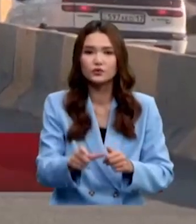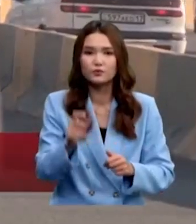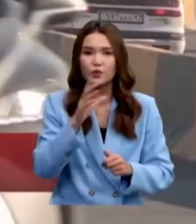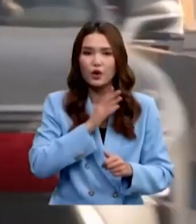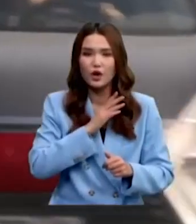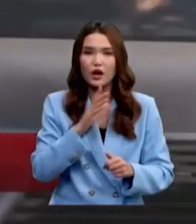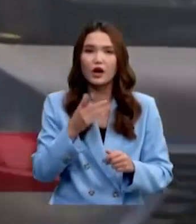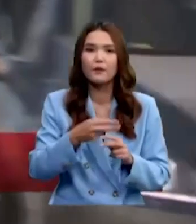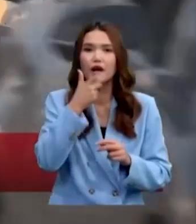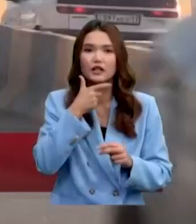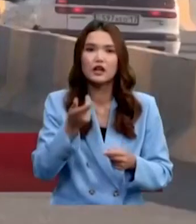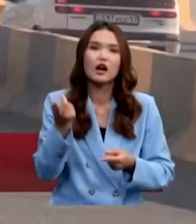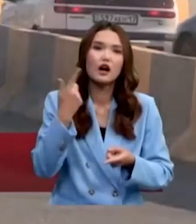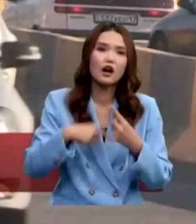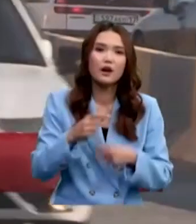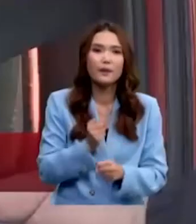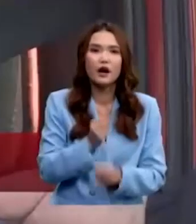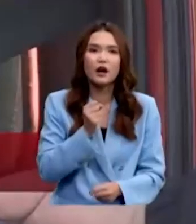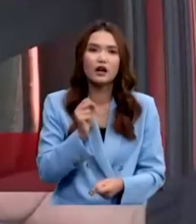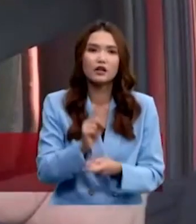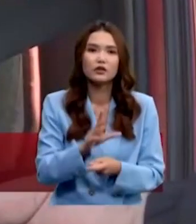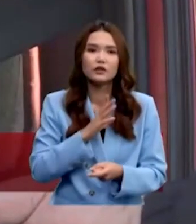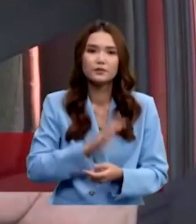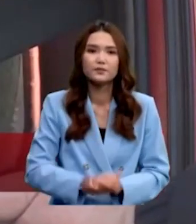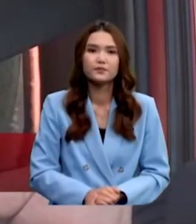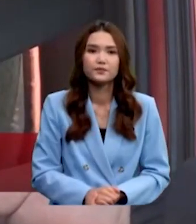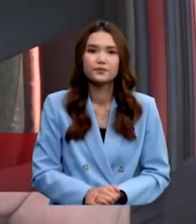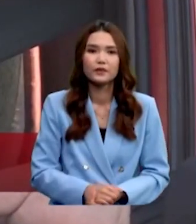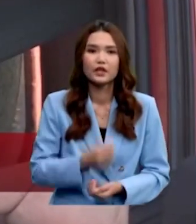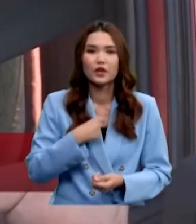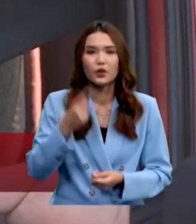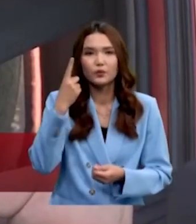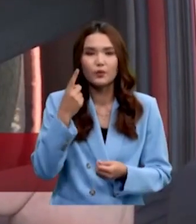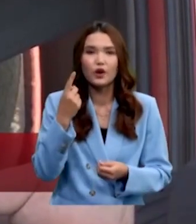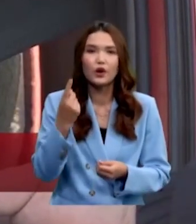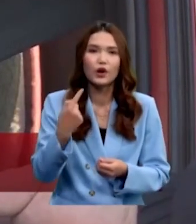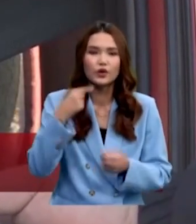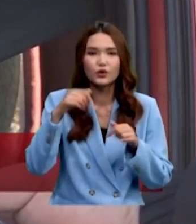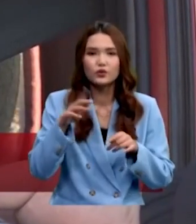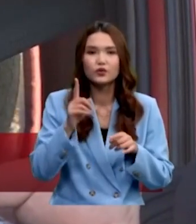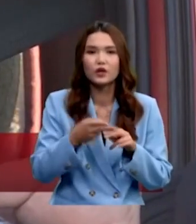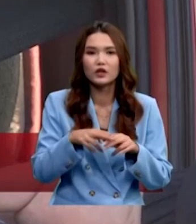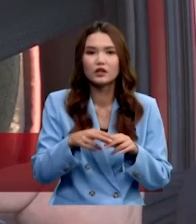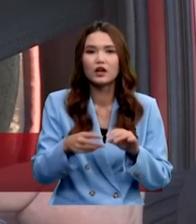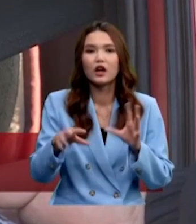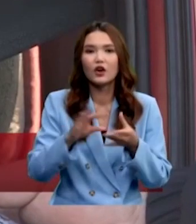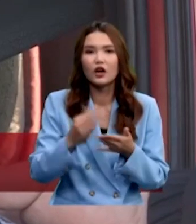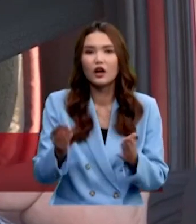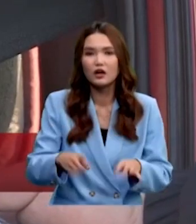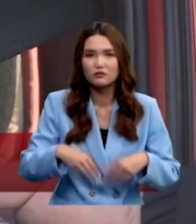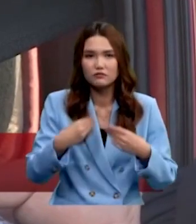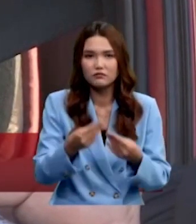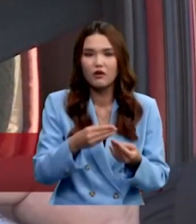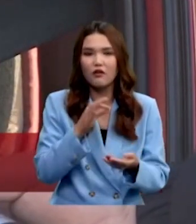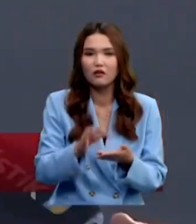талап мықты, тәртіп қатал болуы керек деп есептейді. Нәтиже береді деп ойлаймын енді. Мына телевидениеден шығып тұрған екен нәтиже береді, енді ел